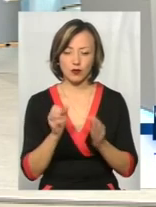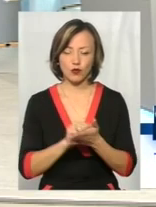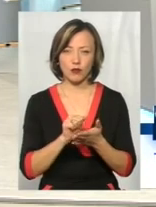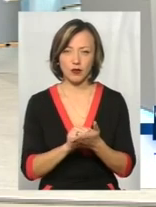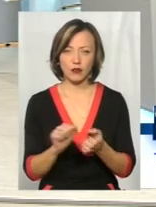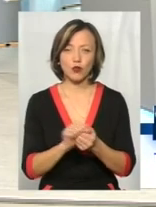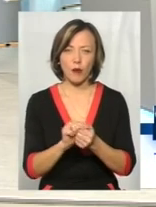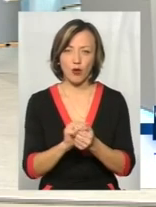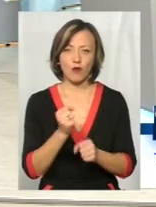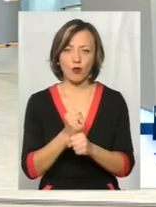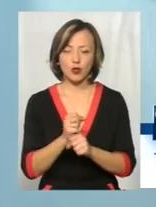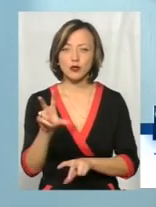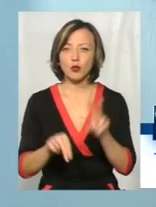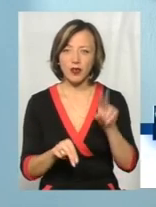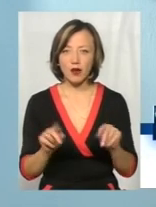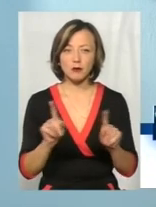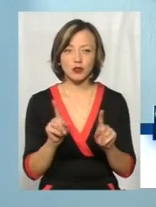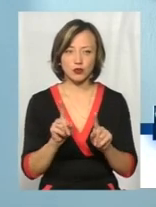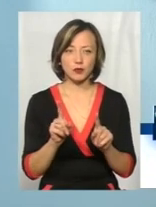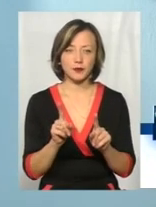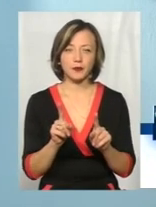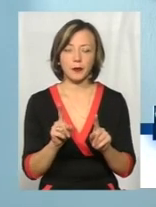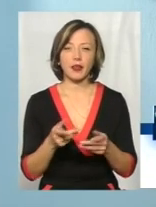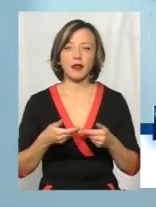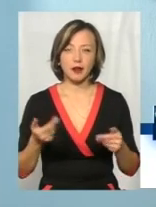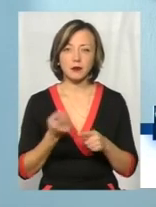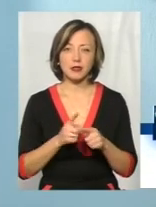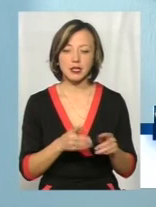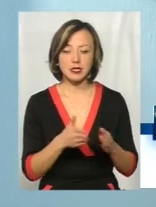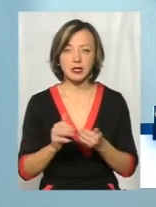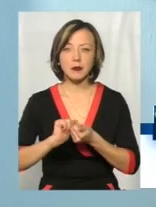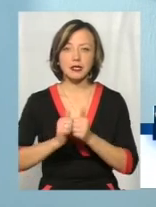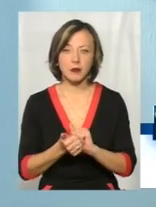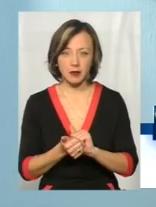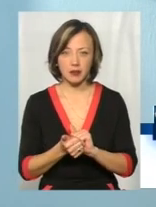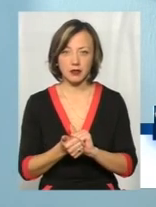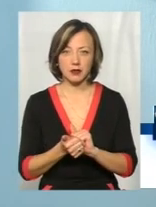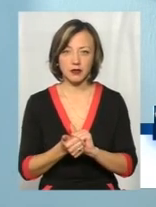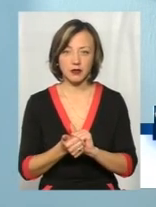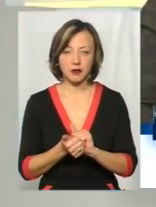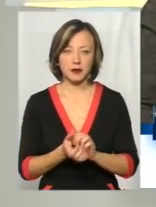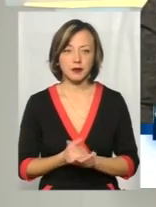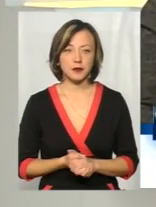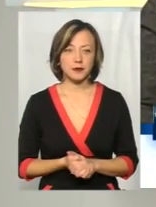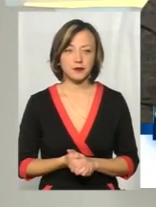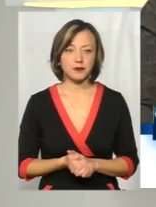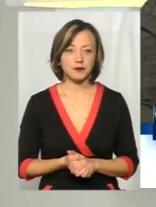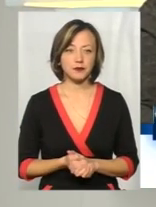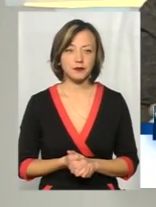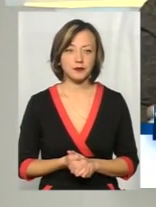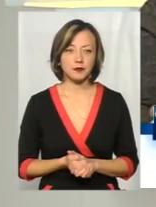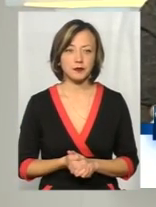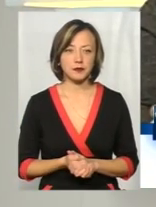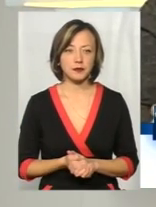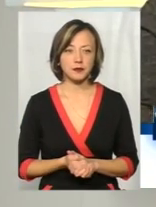паперової роботи, і ми сподіваємося, що нам ця система замінить в перспективі. Але ж самі